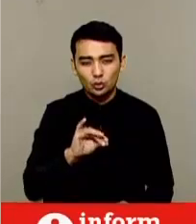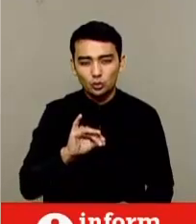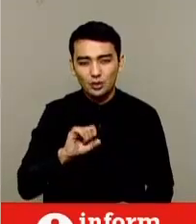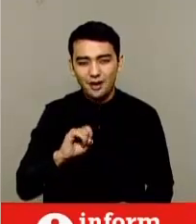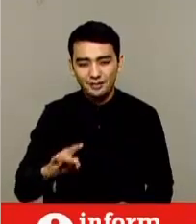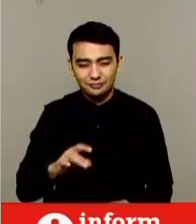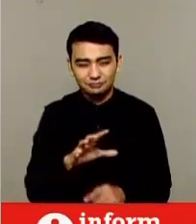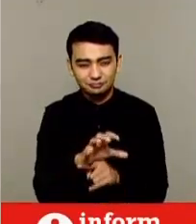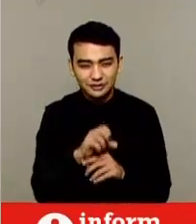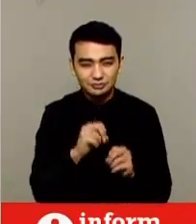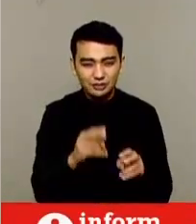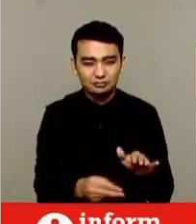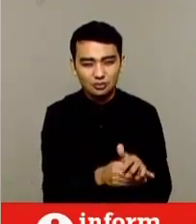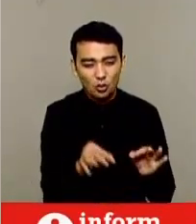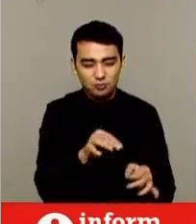жолға қарсы